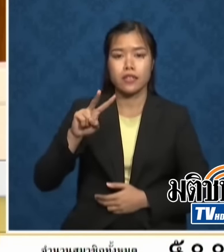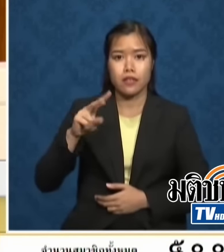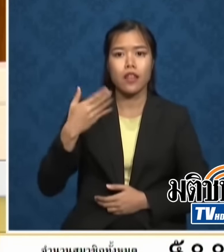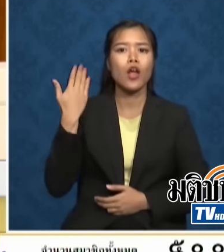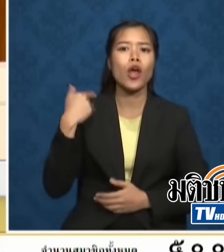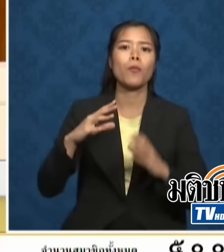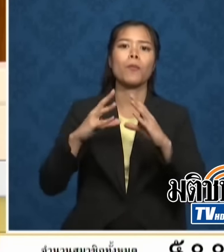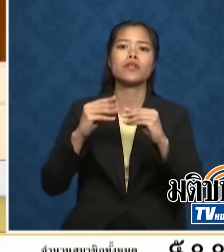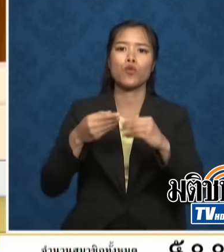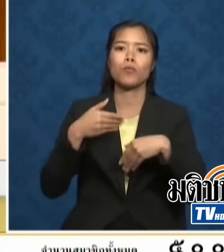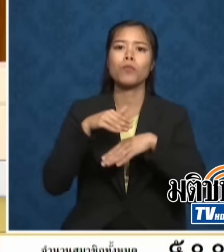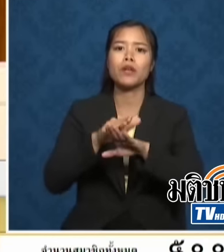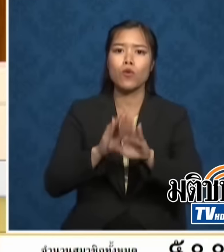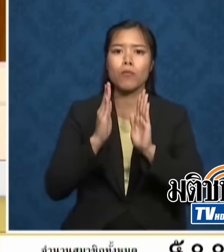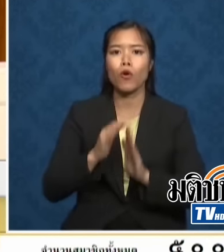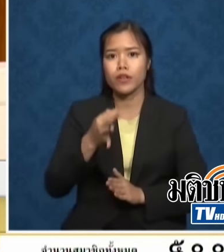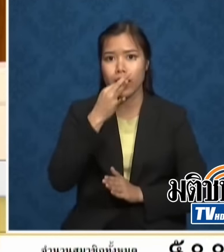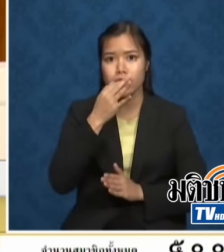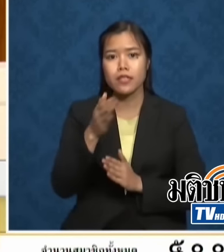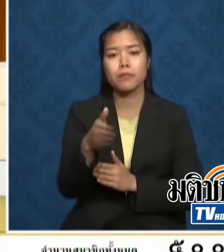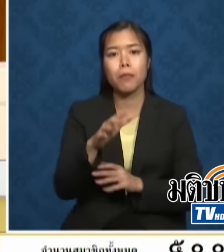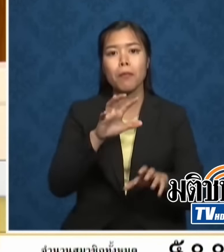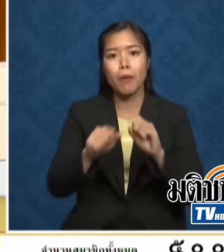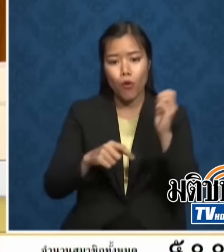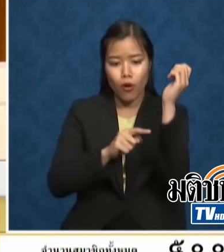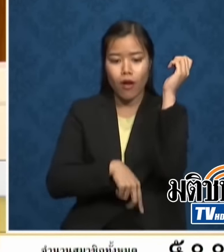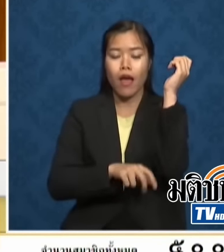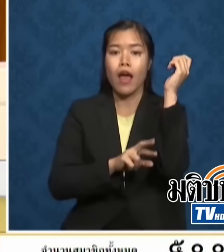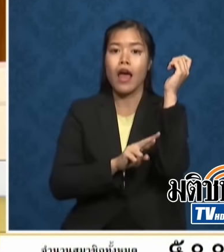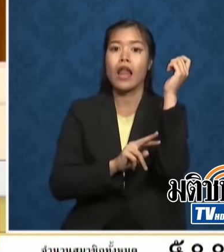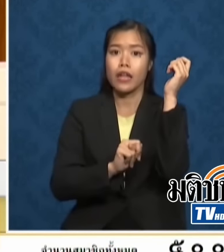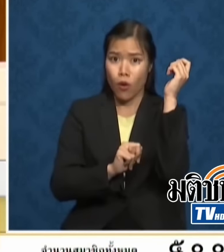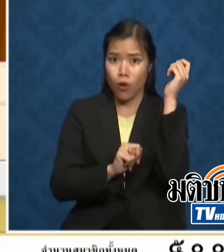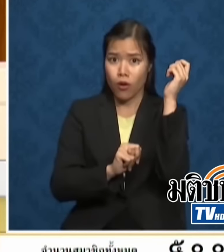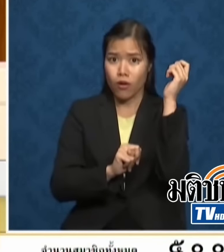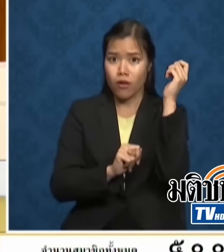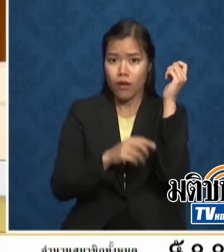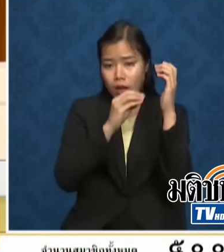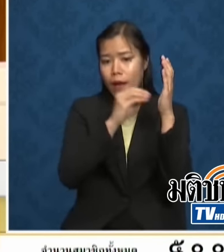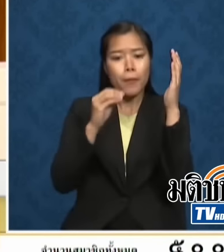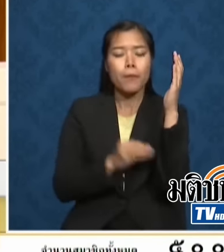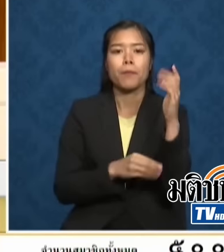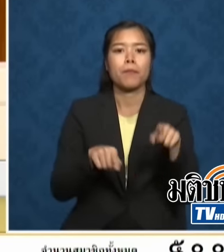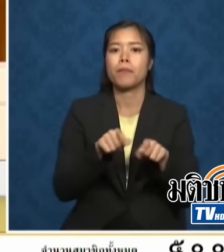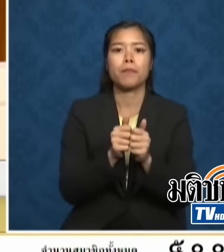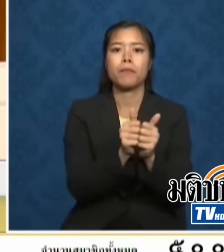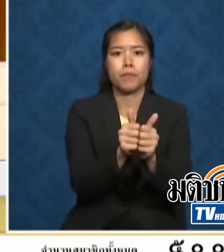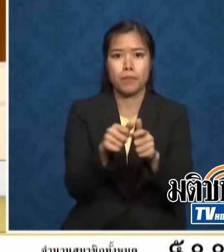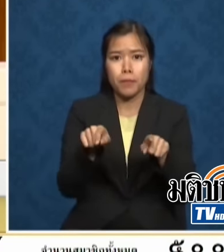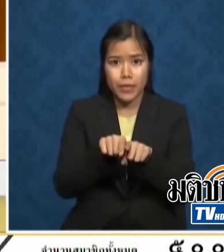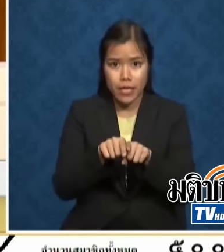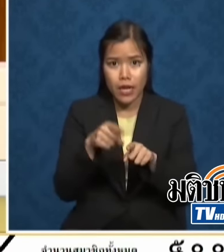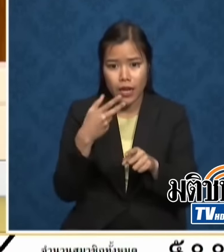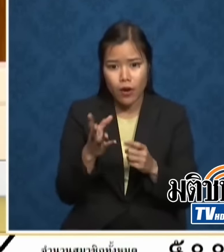ากับพี่น้องชาวประมงพื้นบ้านที่จังหวัดระนองท่านก็ลงพื้นที่กับผมท่านได้สะท้อนเห็นปัญห